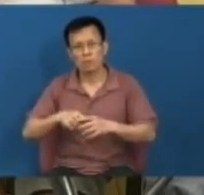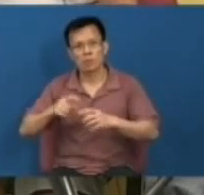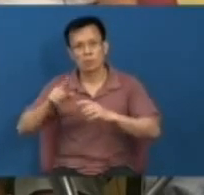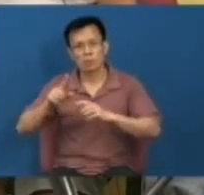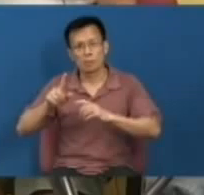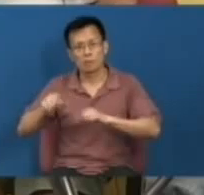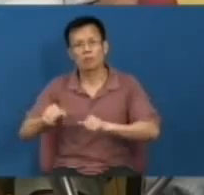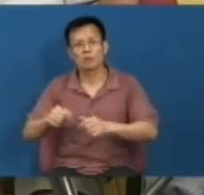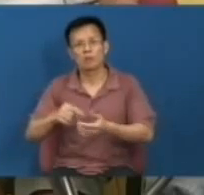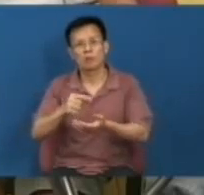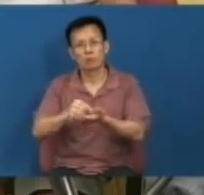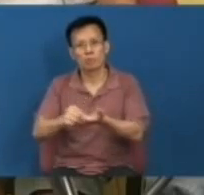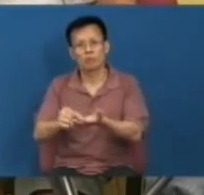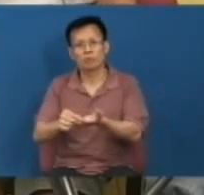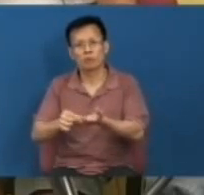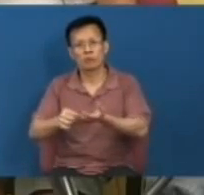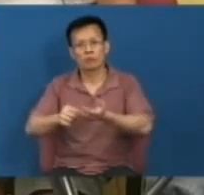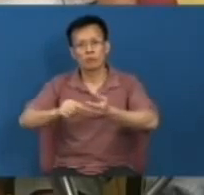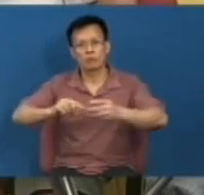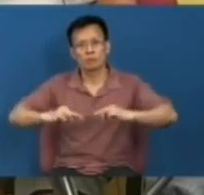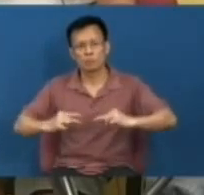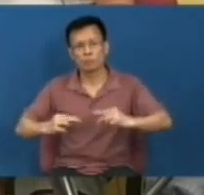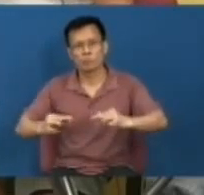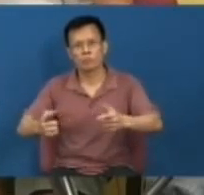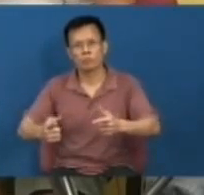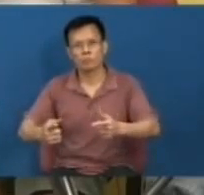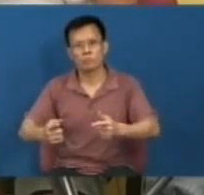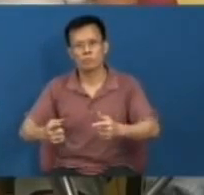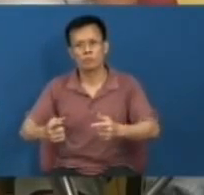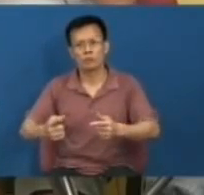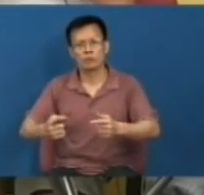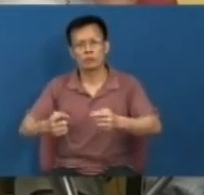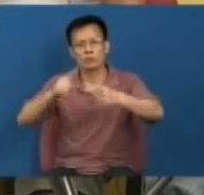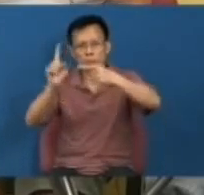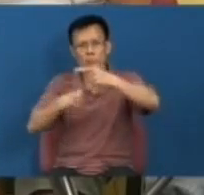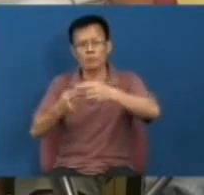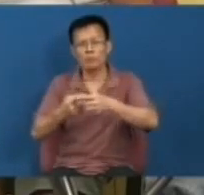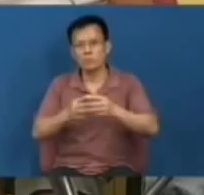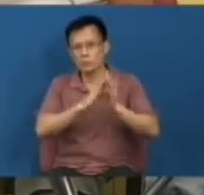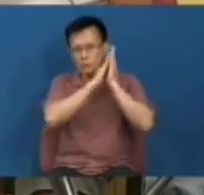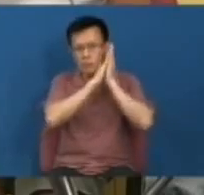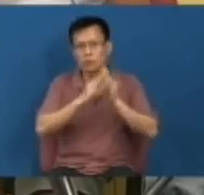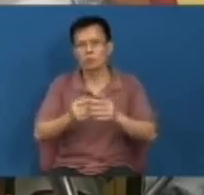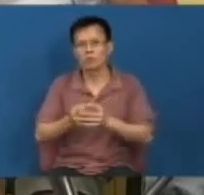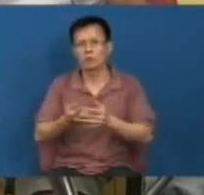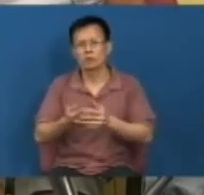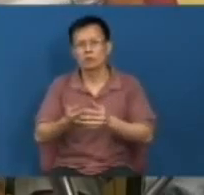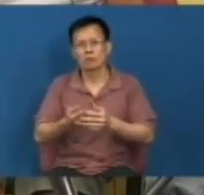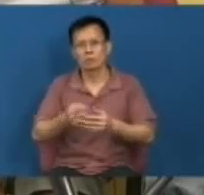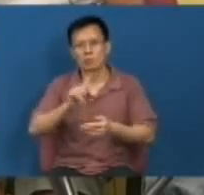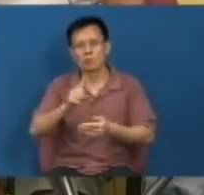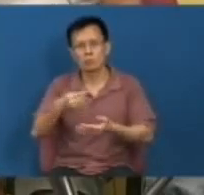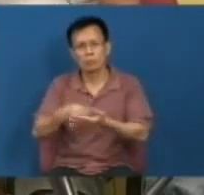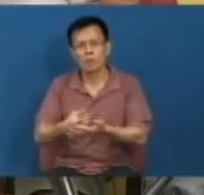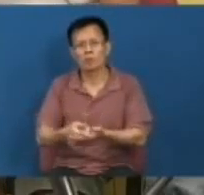曬啲，即係建曬啲萬幾尺嘅住宅，萬幾蚊一尺嘅住宅俾我哋，我哋邊度買得起啫？